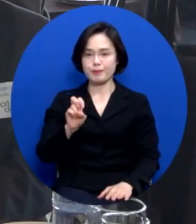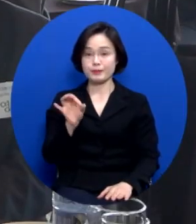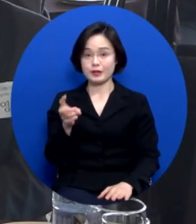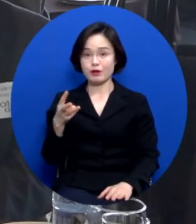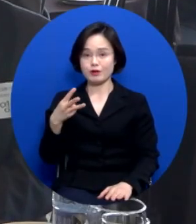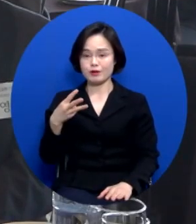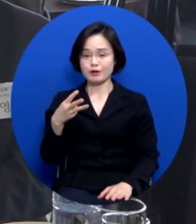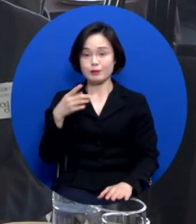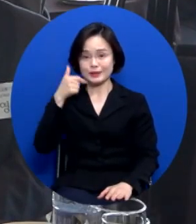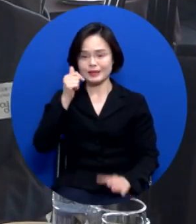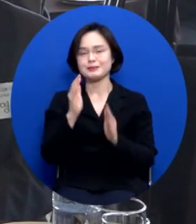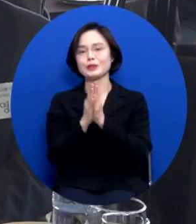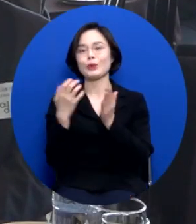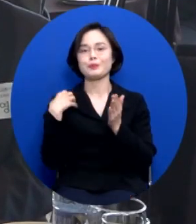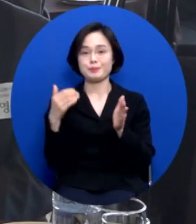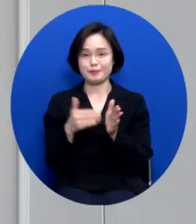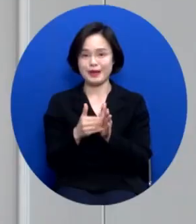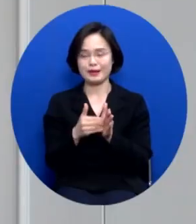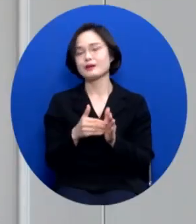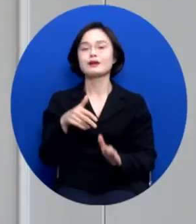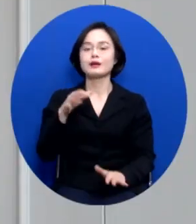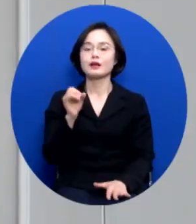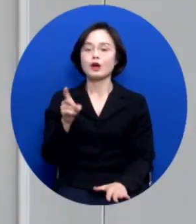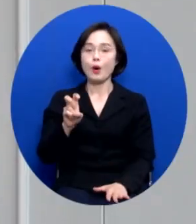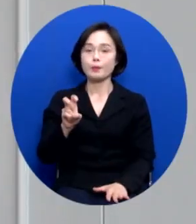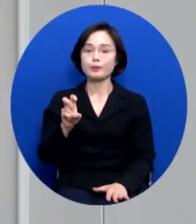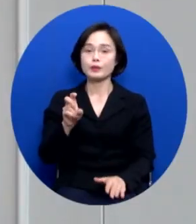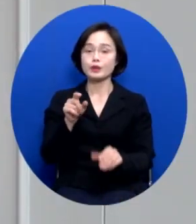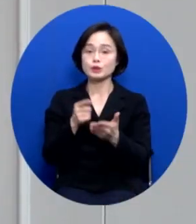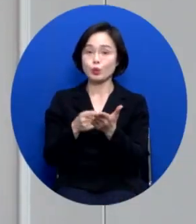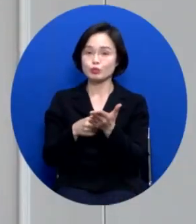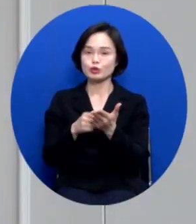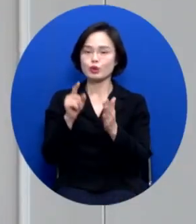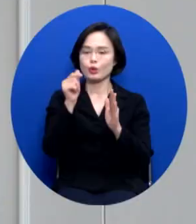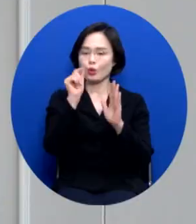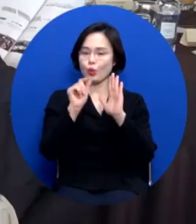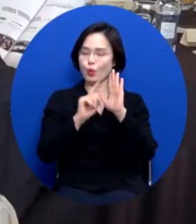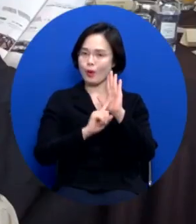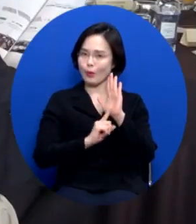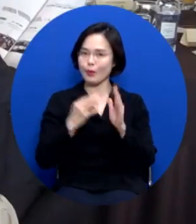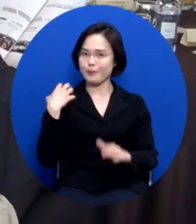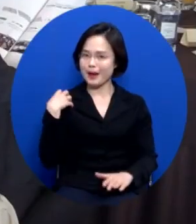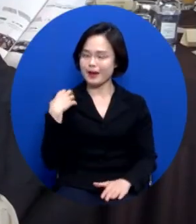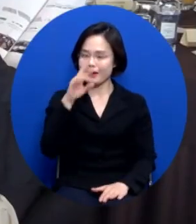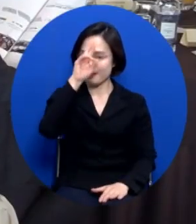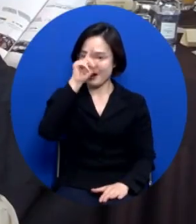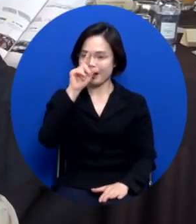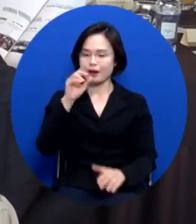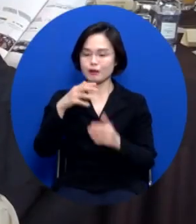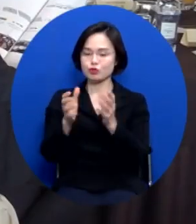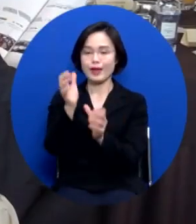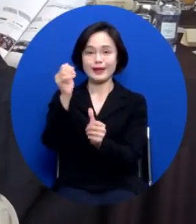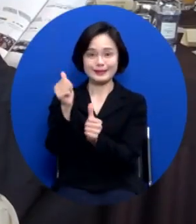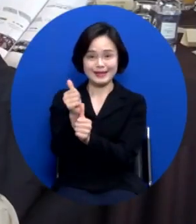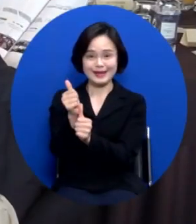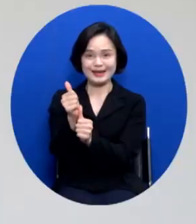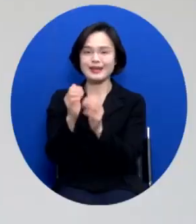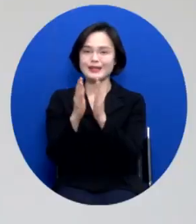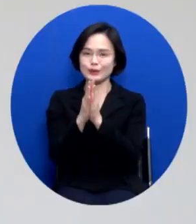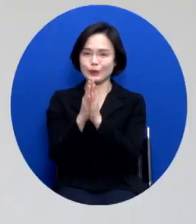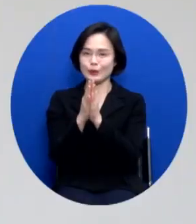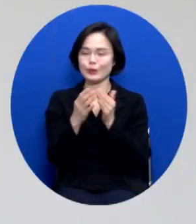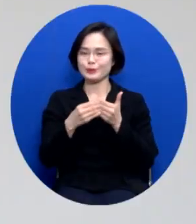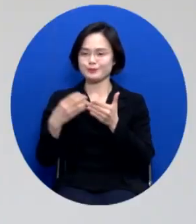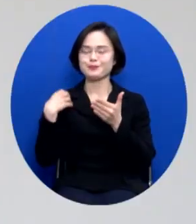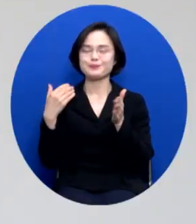기도, 한기총 엄진용 총무의 광고, 제주도 기독교 교단협의회 박병혜 부회장의 오찬 기도 등의 순서로 진행됐습니다.